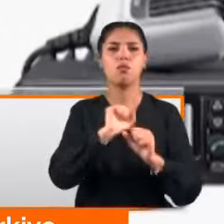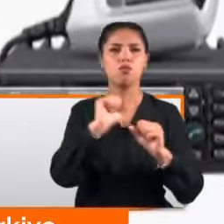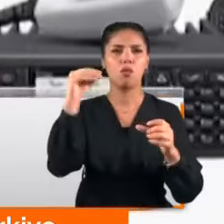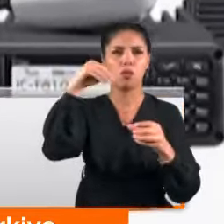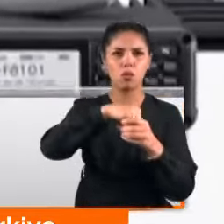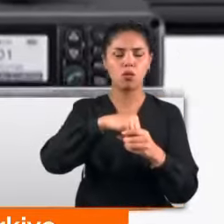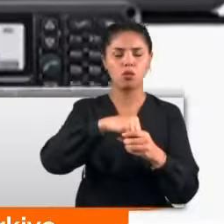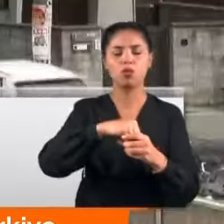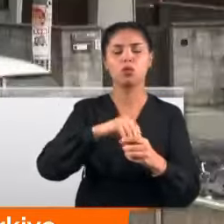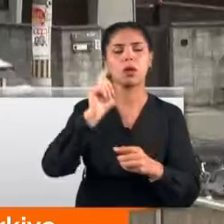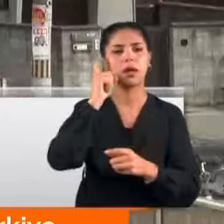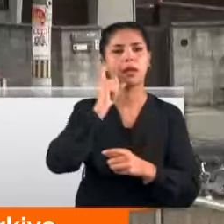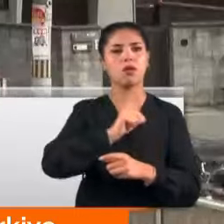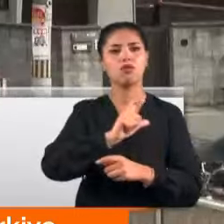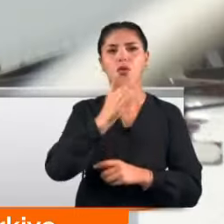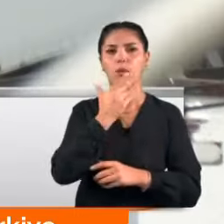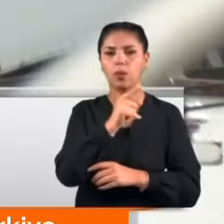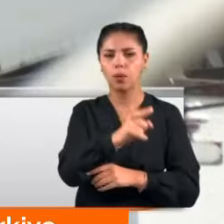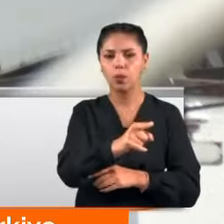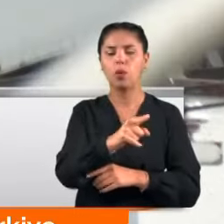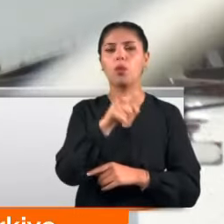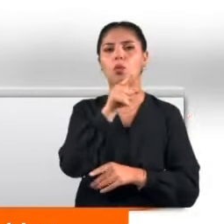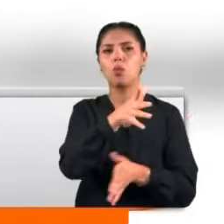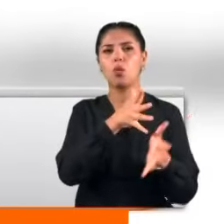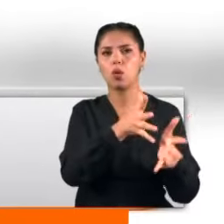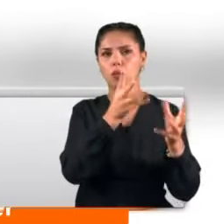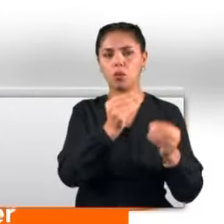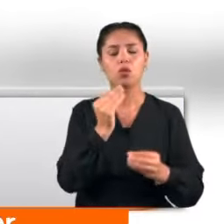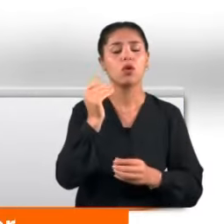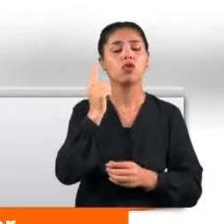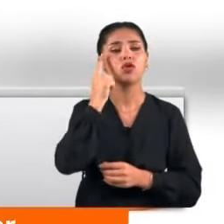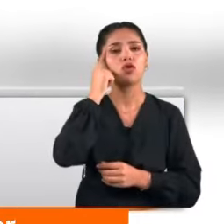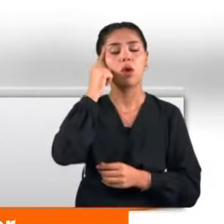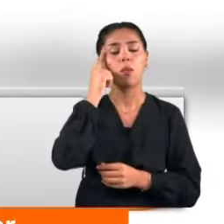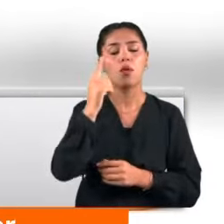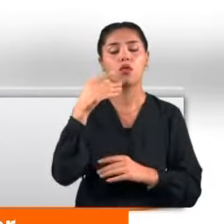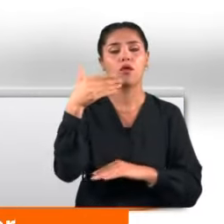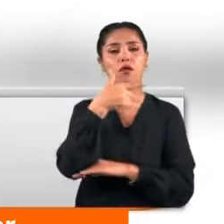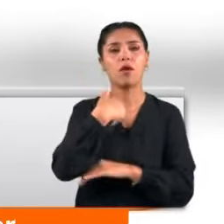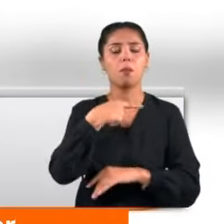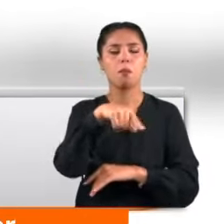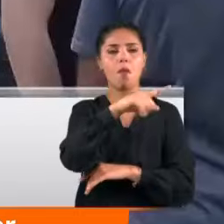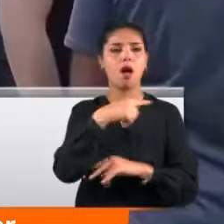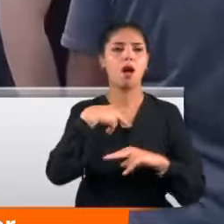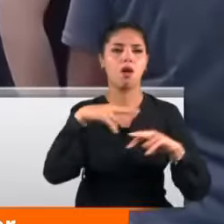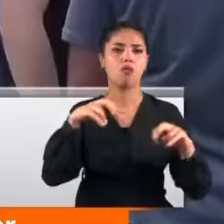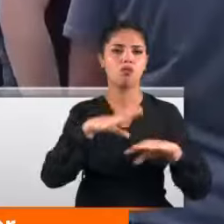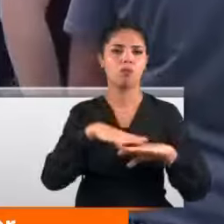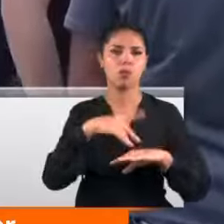yanıt vermekten uzak. Telsizlerin üreticisi görünen Japon şirketi de araştırıyoruz demekle yetindi.